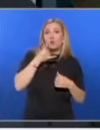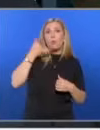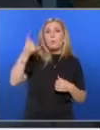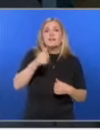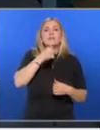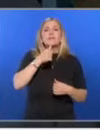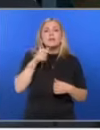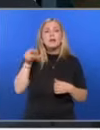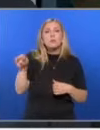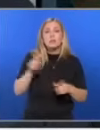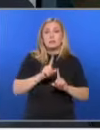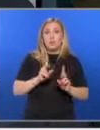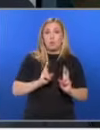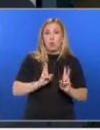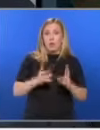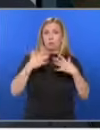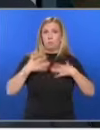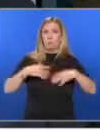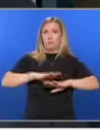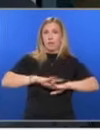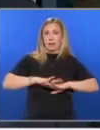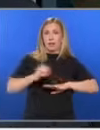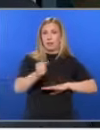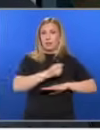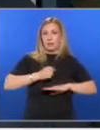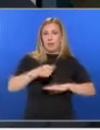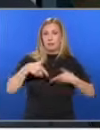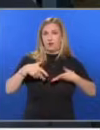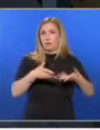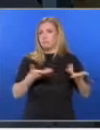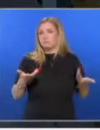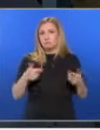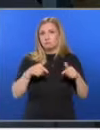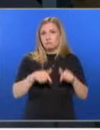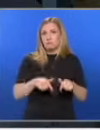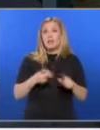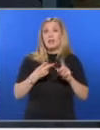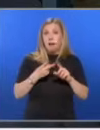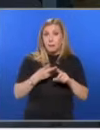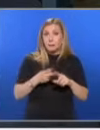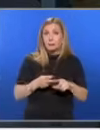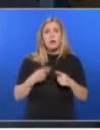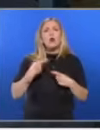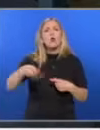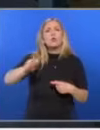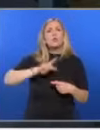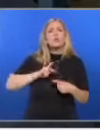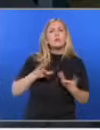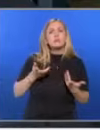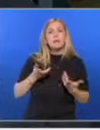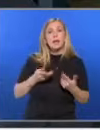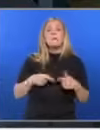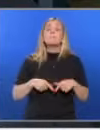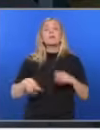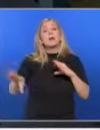за ненормалното поведение на трамвая и управляващия го два пъти. Какво ви отговориха? Отговориха, че